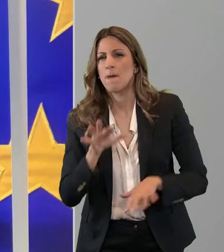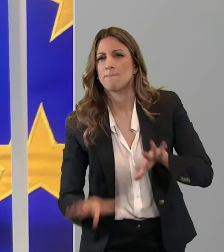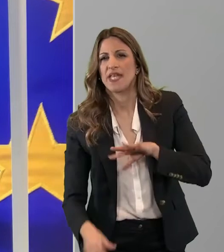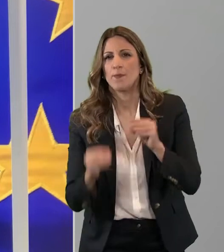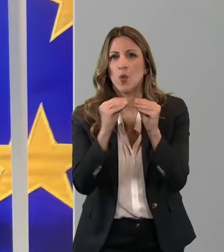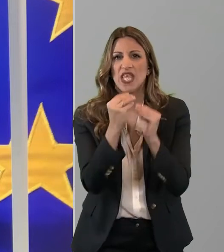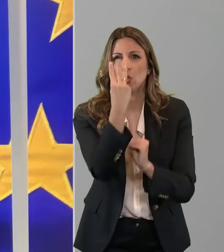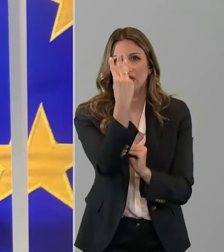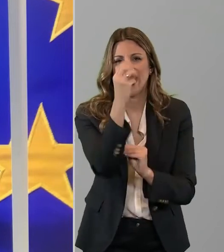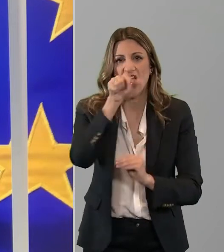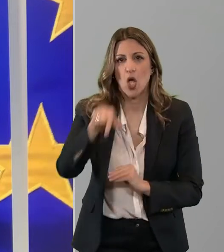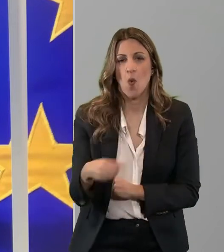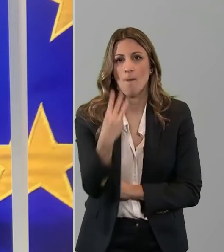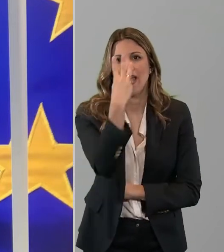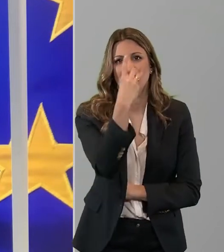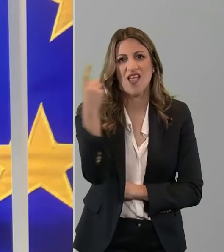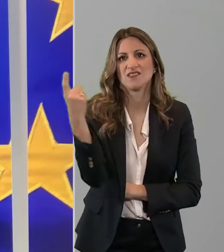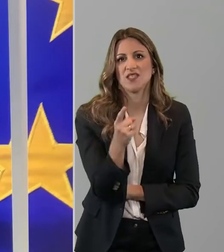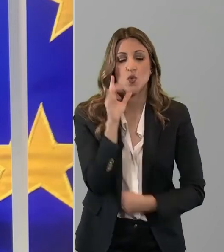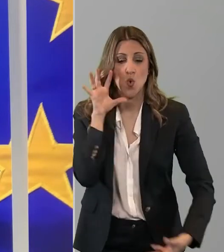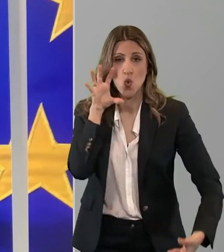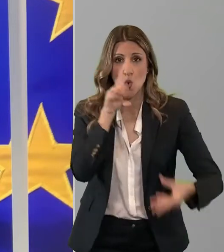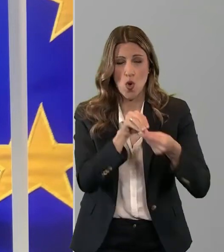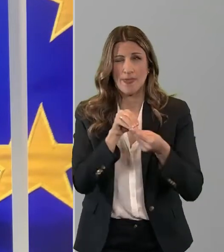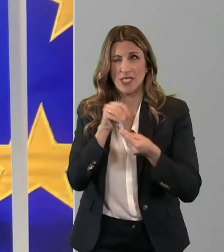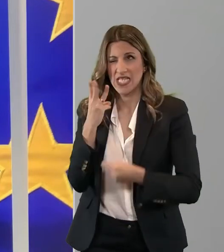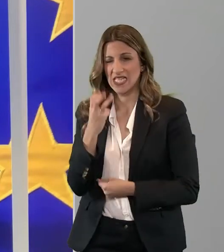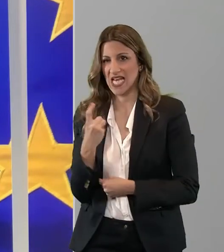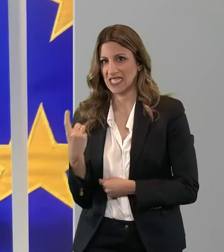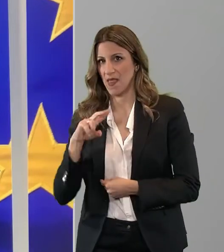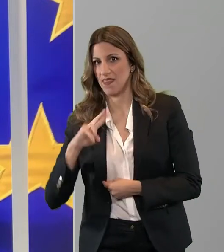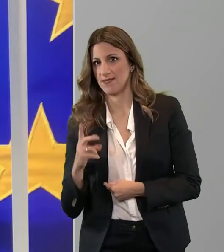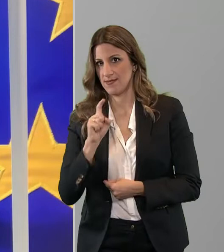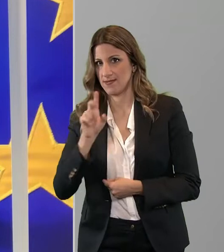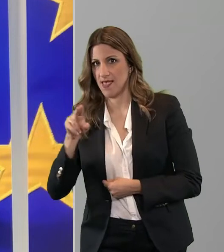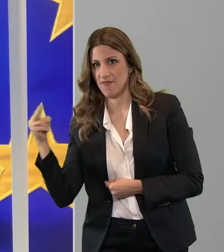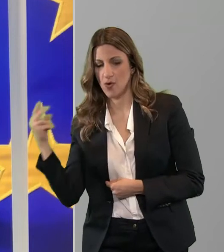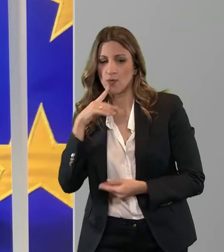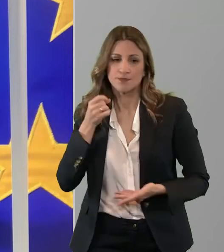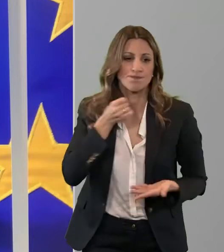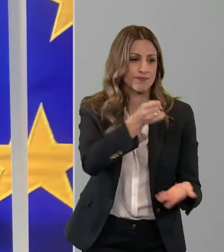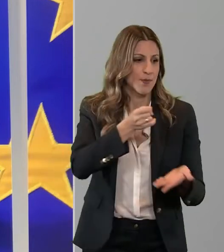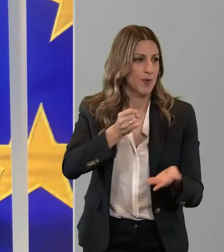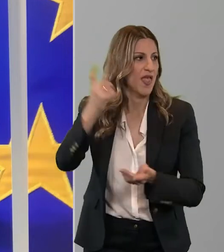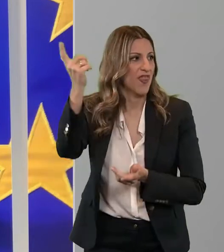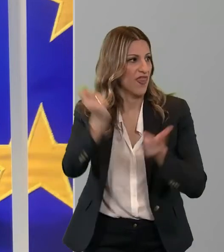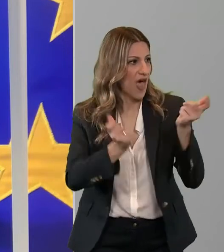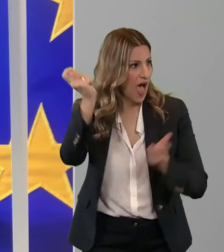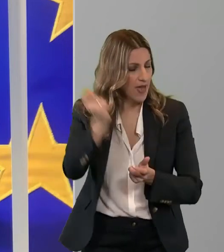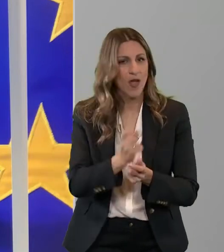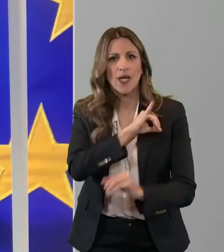το 23,3% των συνολικών 31 δισεκατομμυρίων ευρώ σε επιχορηγήσεις και δάνεια της